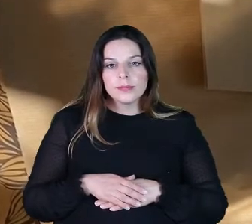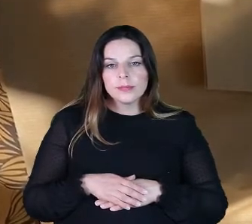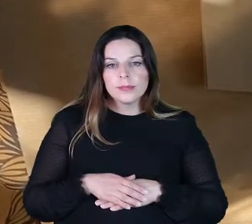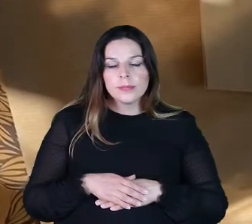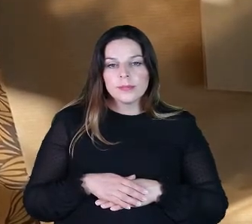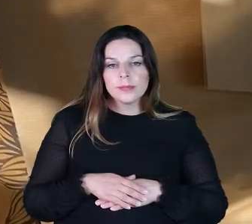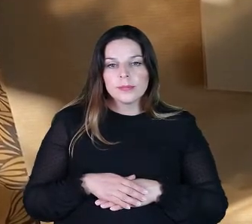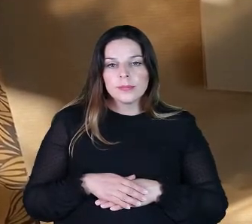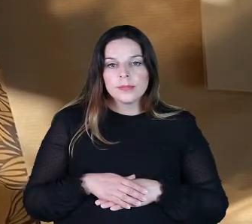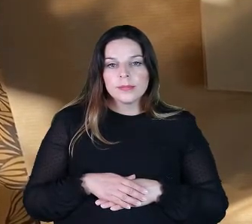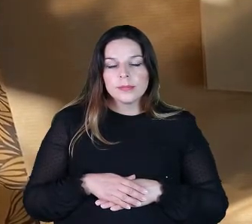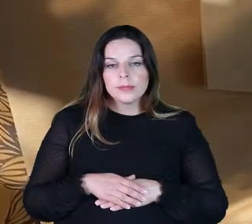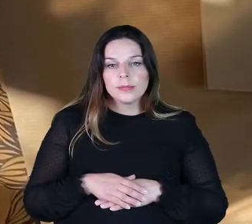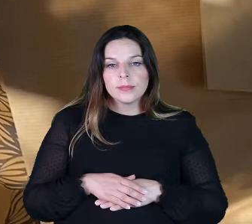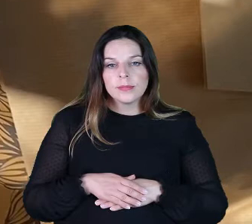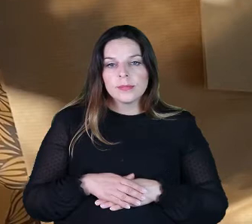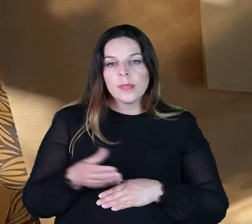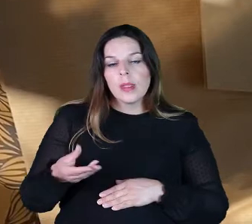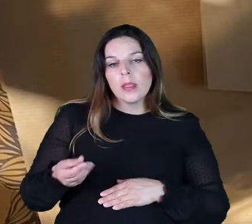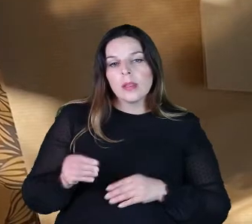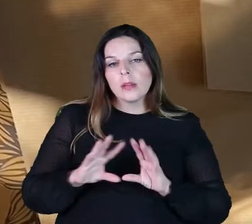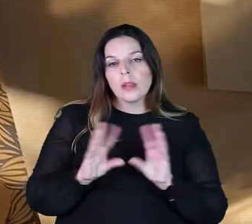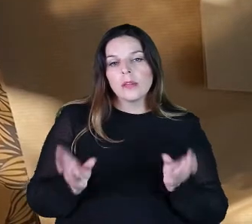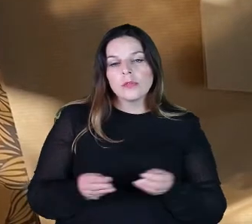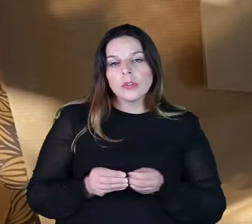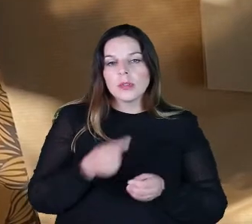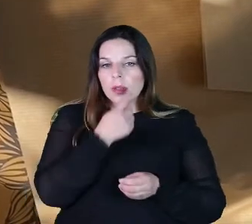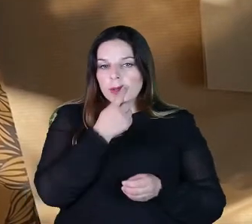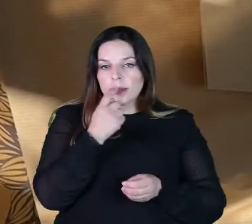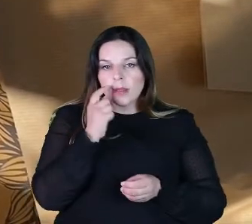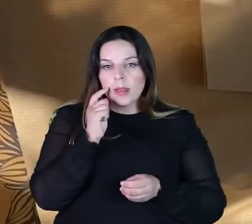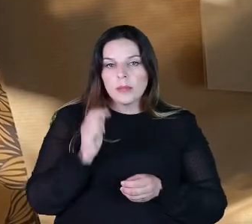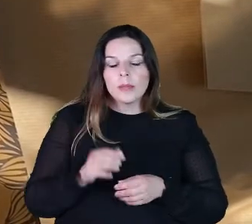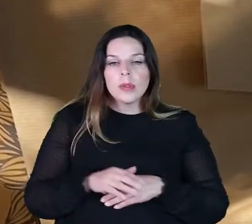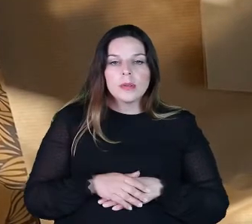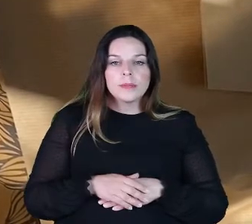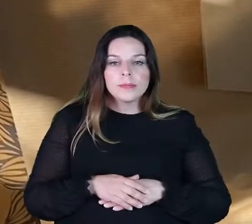Tak, i smaruję klejem wszystkie wystające ząbki